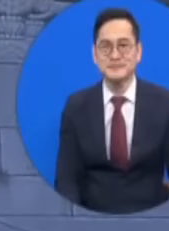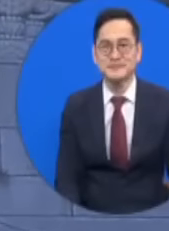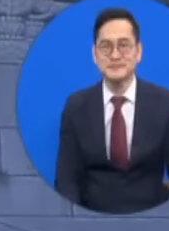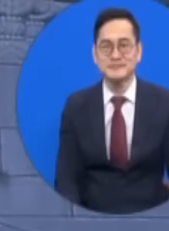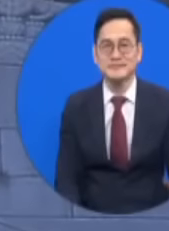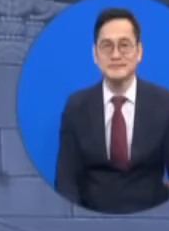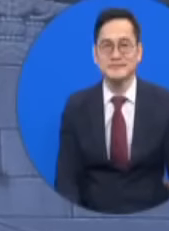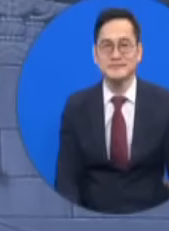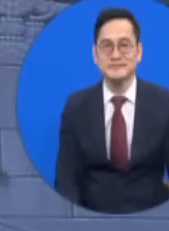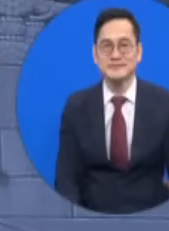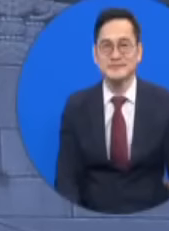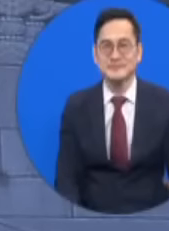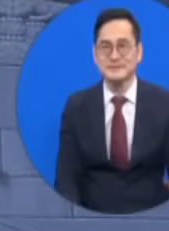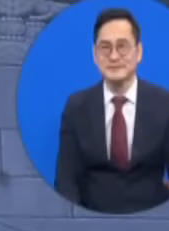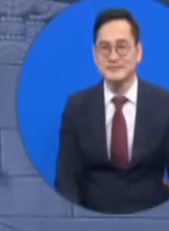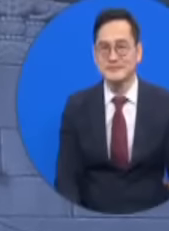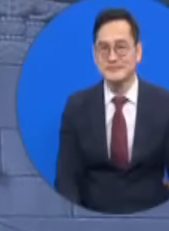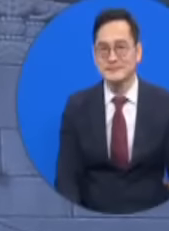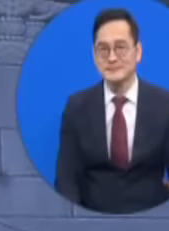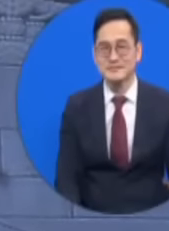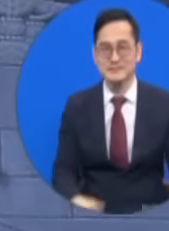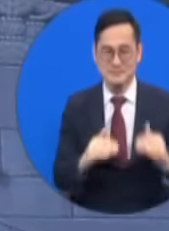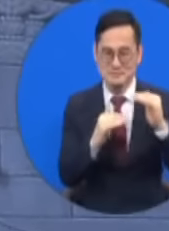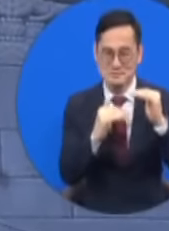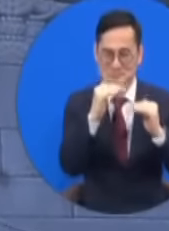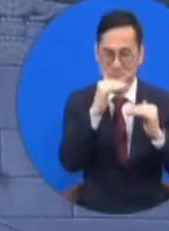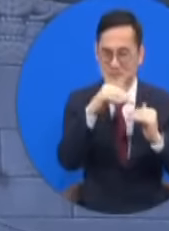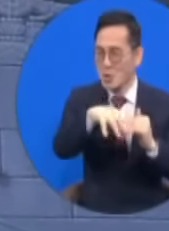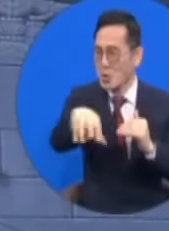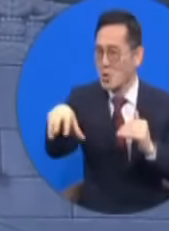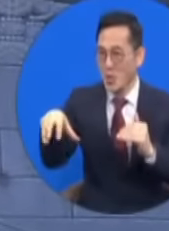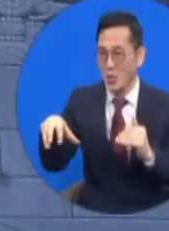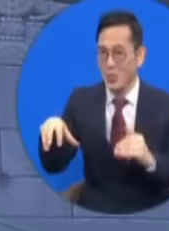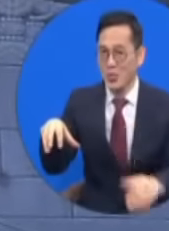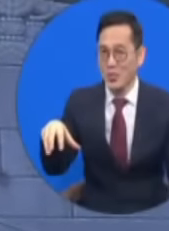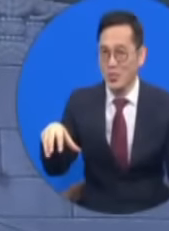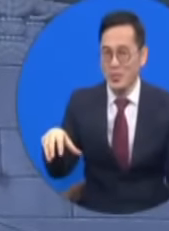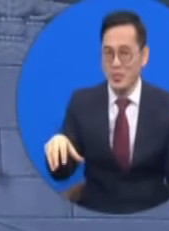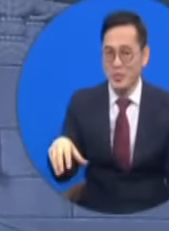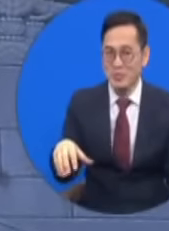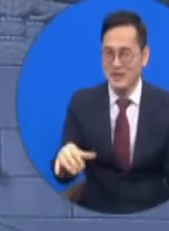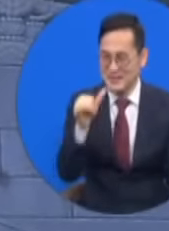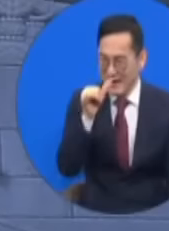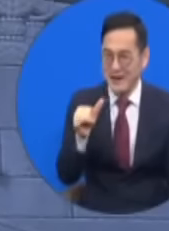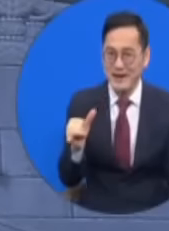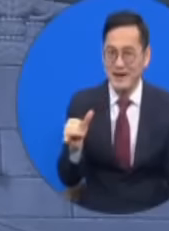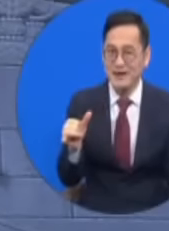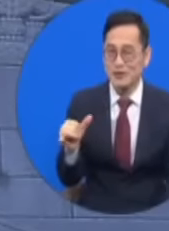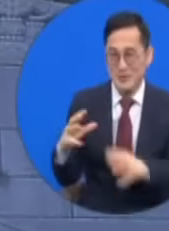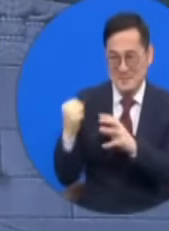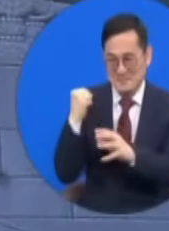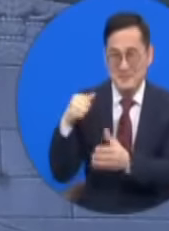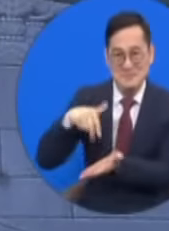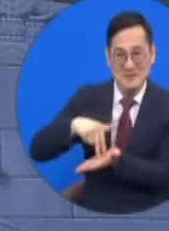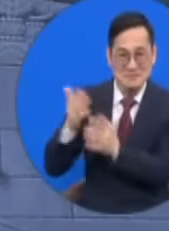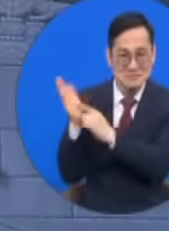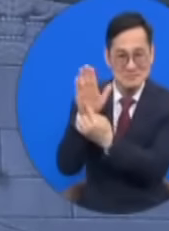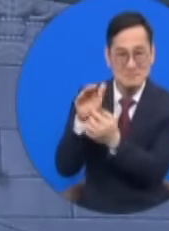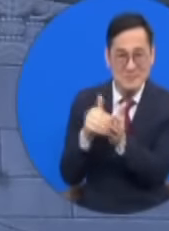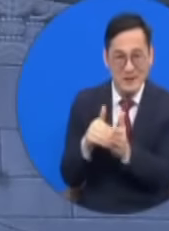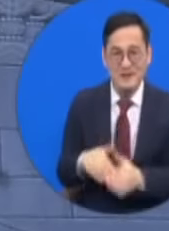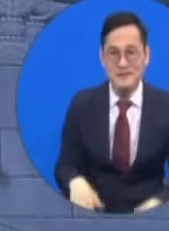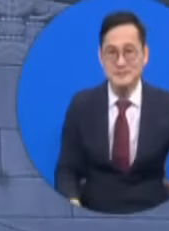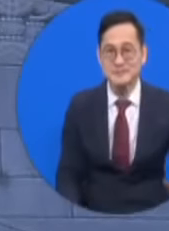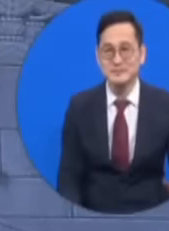밝힌 접전지에서 골든크로스 현상 어느 지역에서 소위 골든크로스가 나타났는지는 밝히지 않고 있습니다. 분명한 건 여야